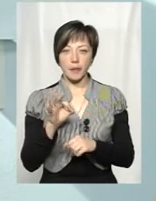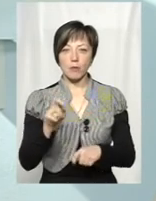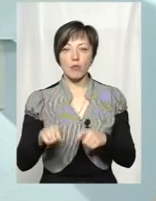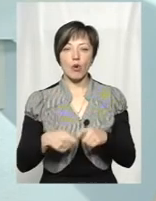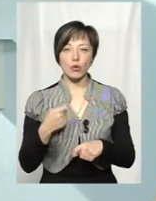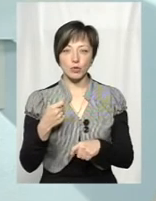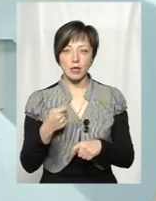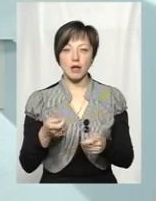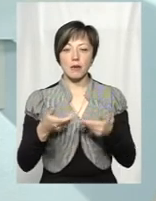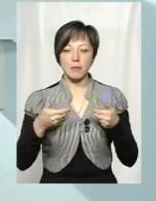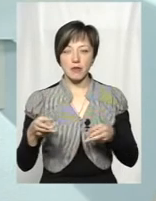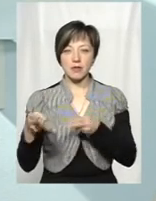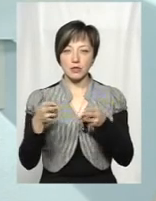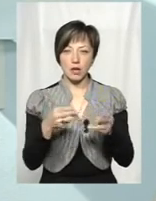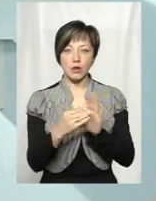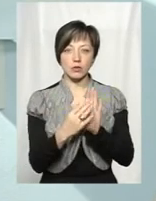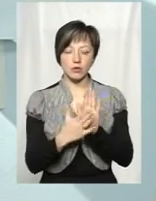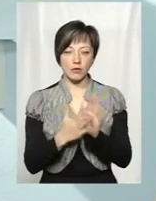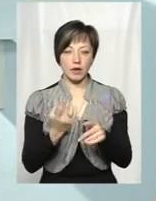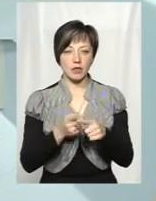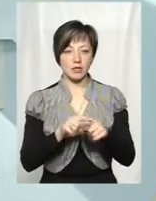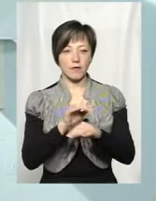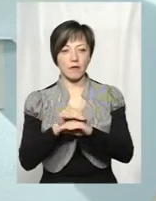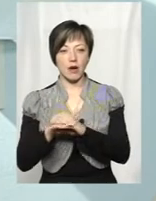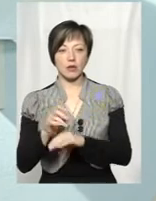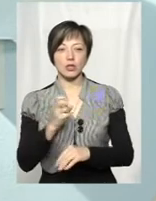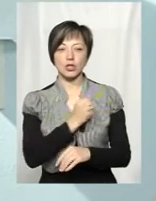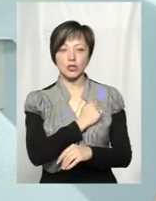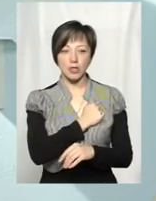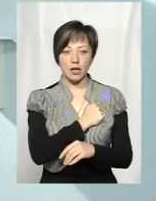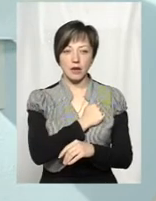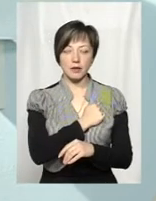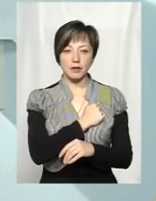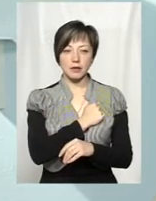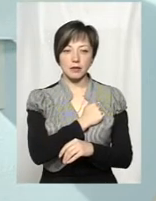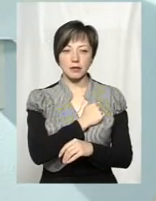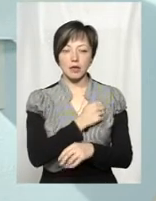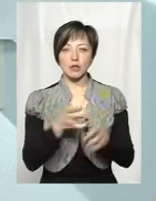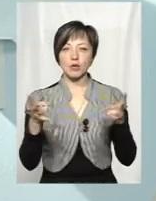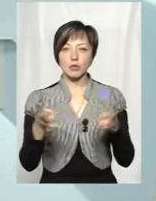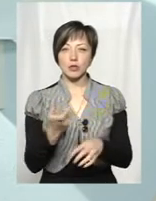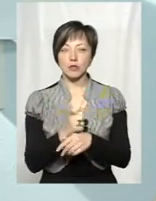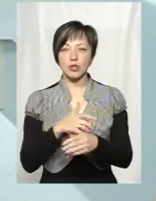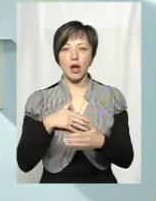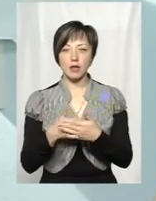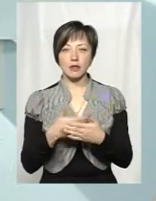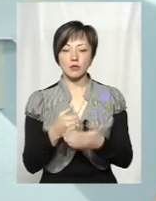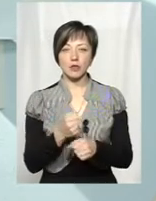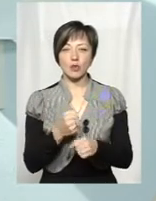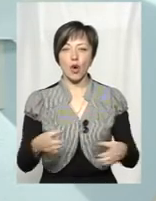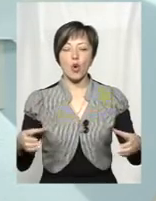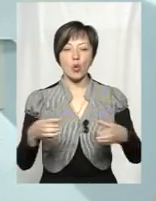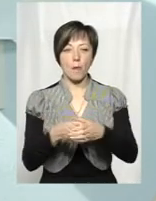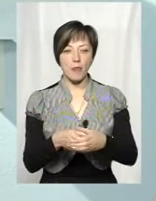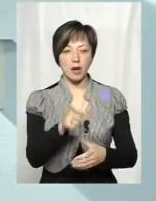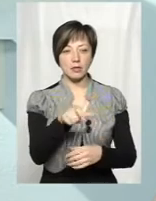порушень. Ось, ми виїжджали і теж констатували ці факти. Але, на жаль, необхідно більш активніше працювати громадам